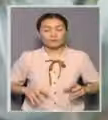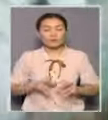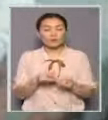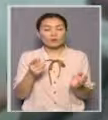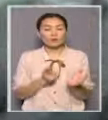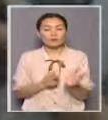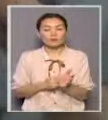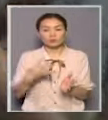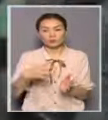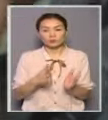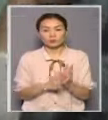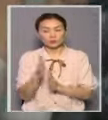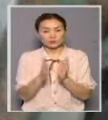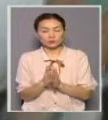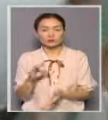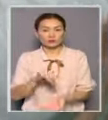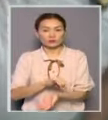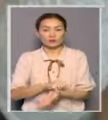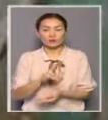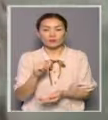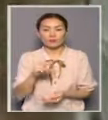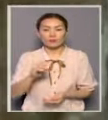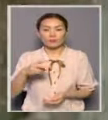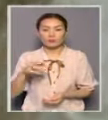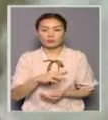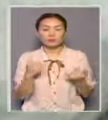это 49 кустов растений конопли.